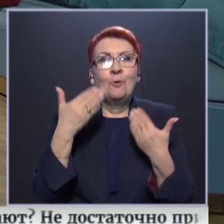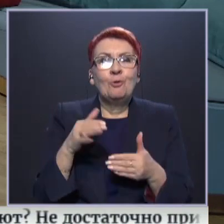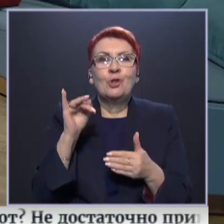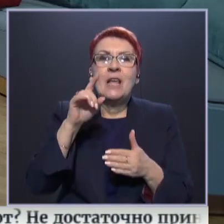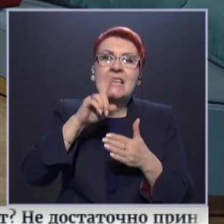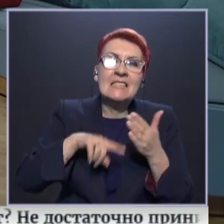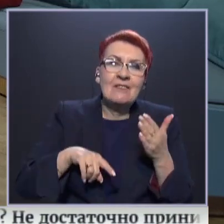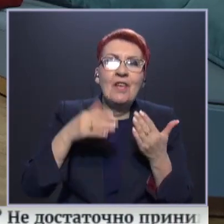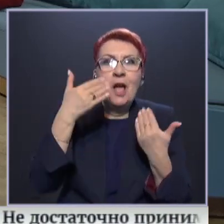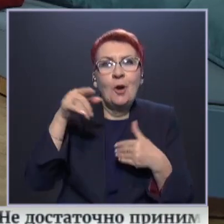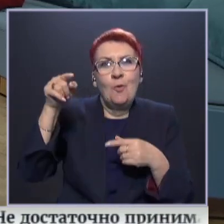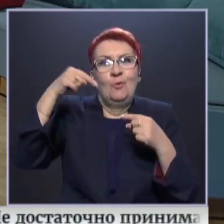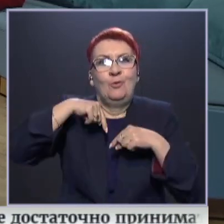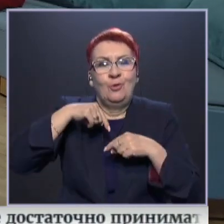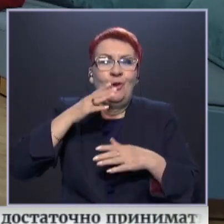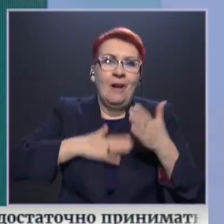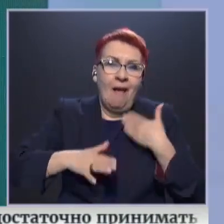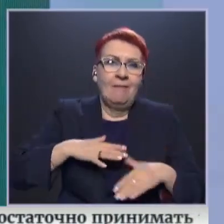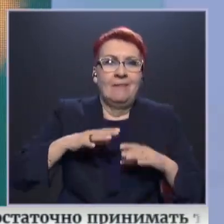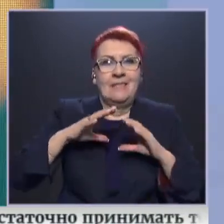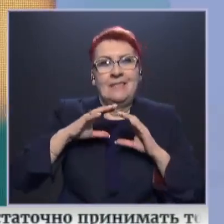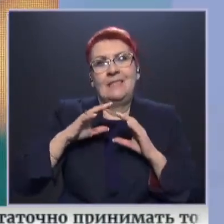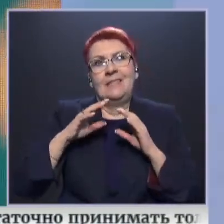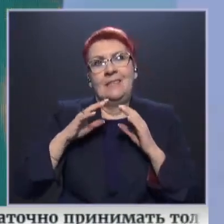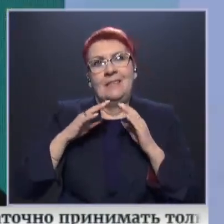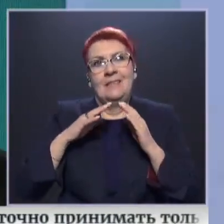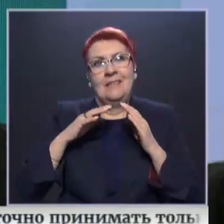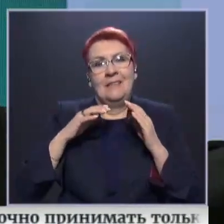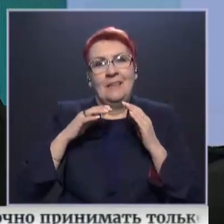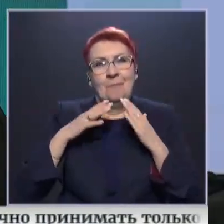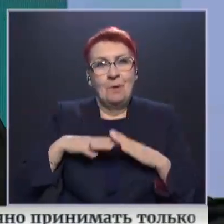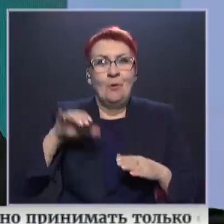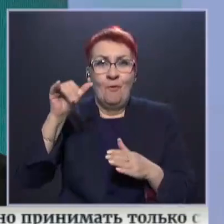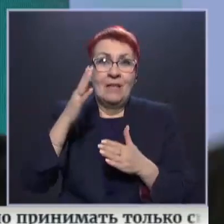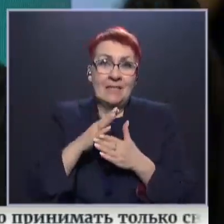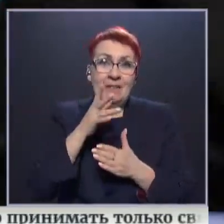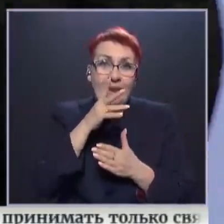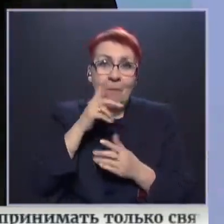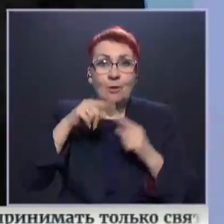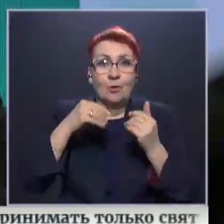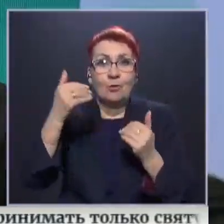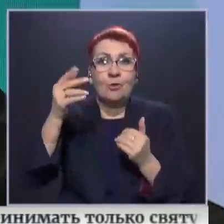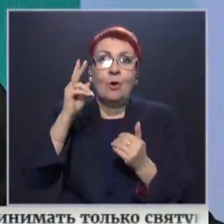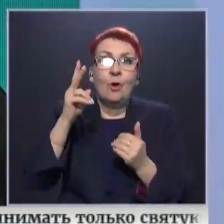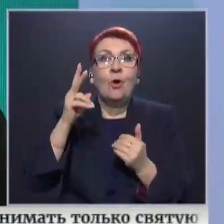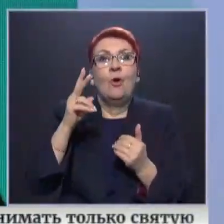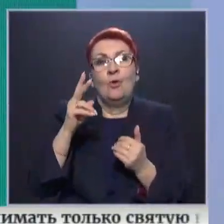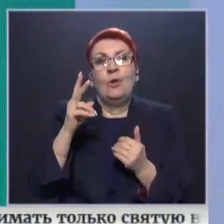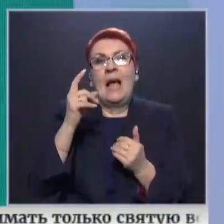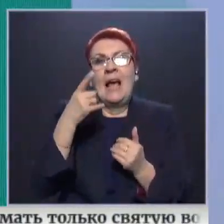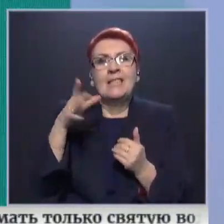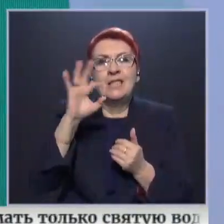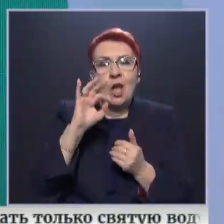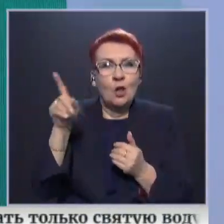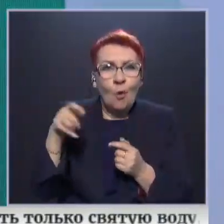веры, любви, мира, радости. У вас есть время ваших сродничков. Кто-то там в казино делает